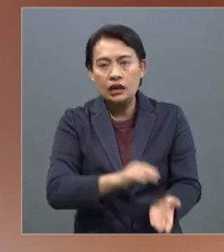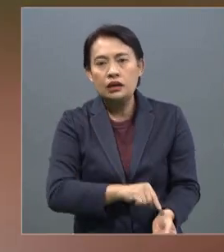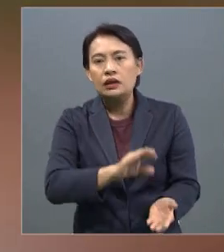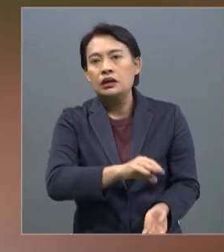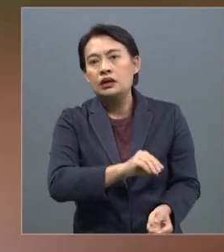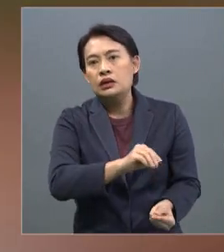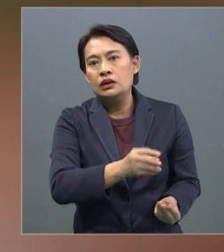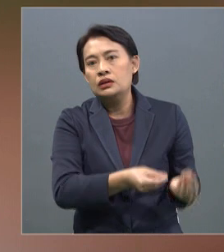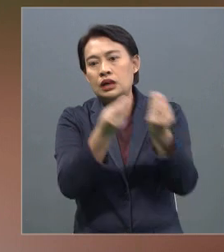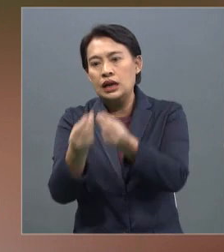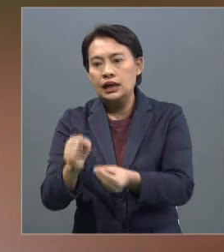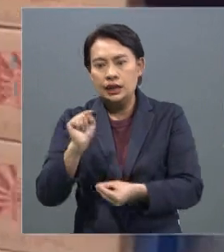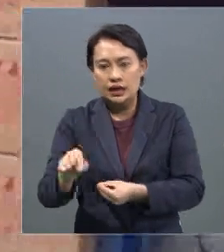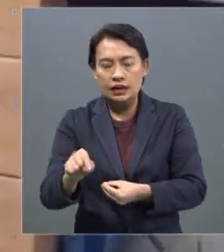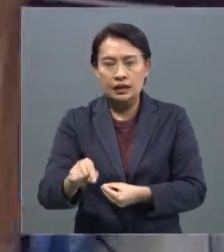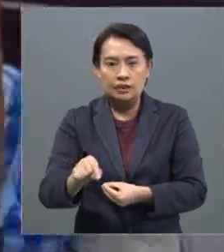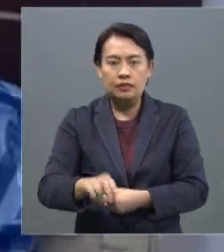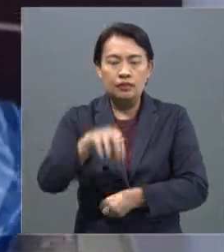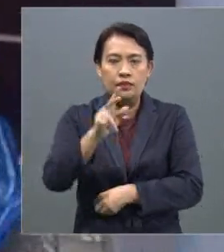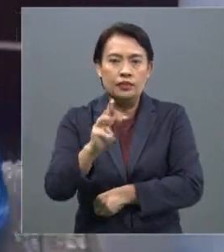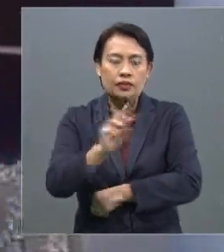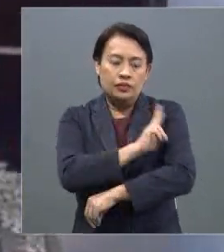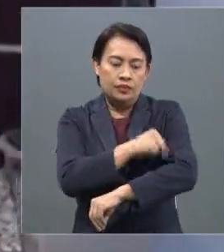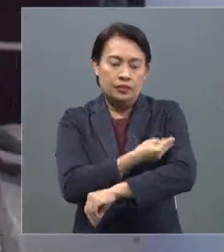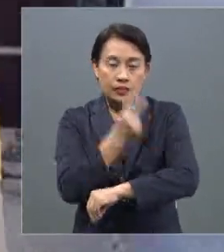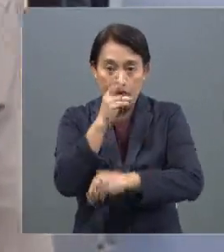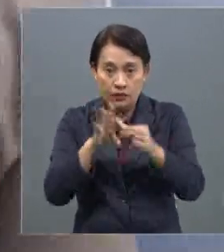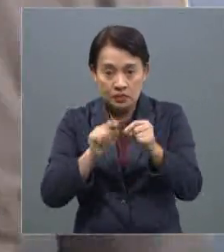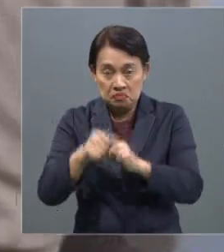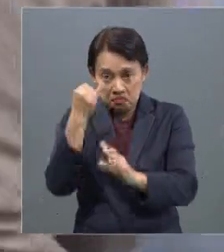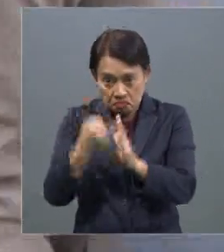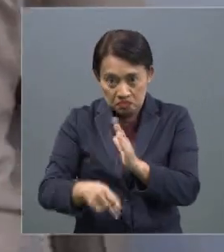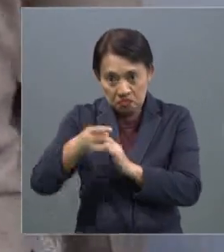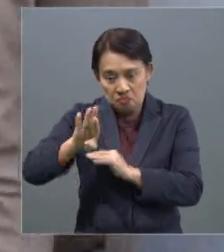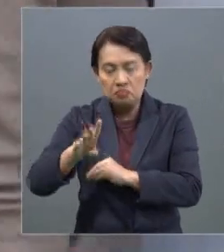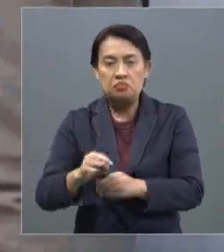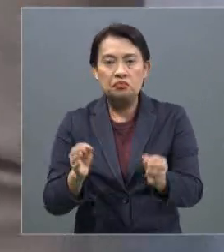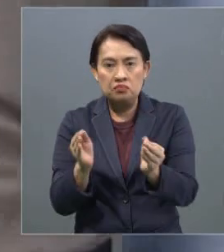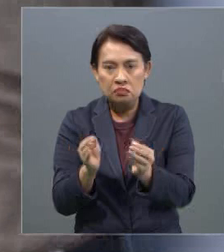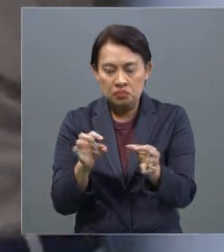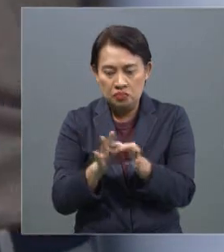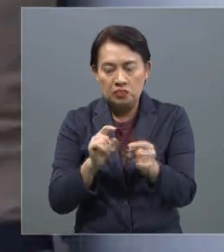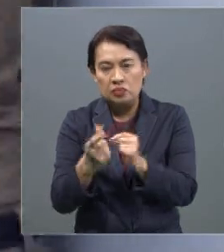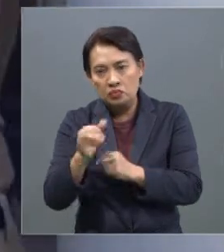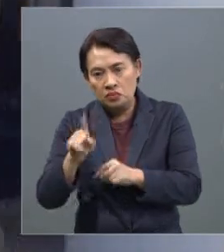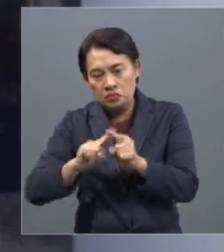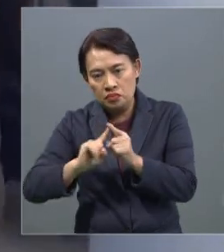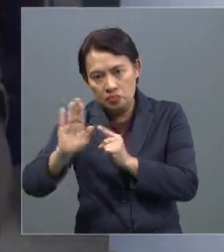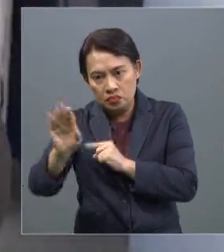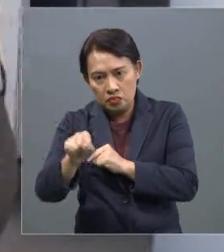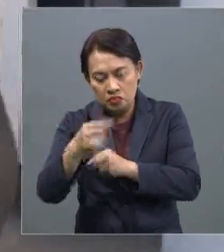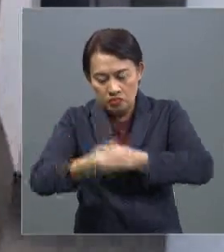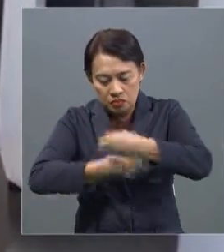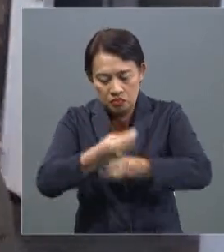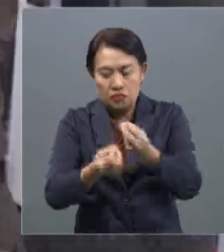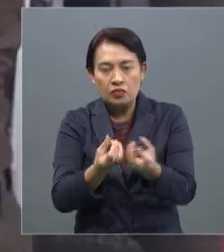พบว่ามีศาต้องห้ามในอาหารเพิ่มเติมอันเนี้ยจะเป็นความผิดตามพรบอาหารพ.ศ 2522นะครับฐานจำหน่าย